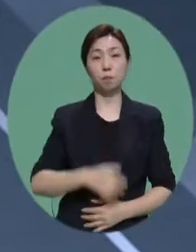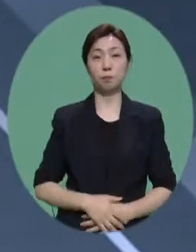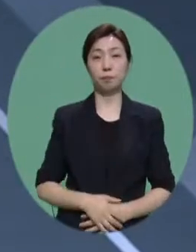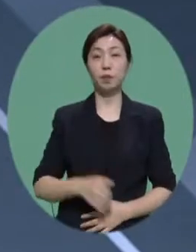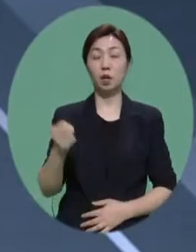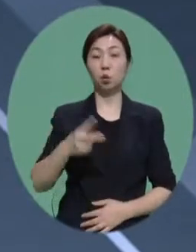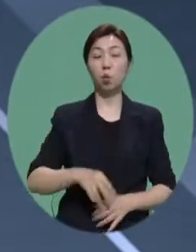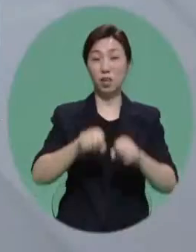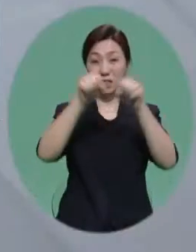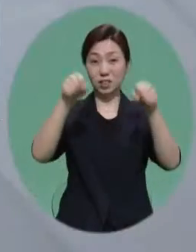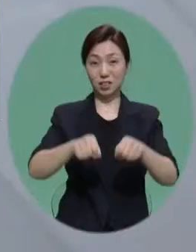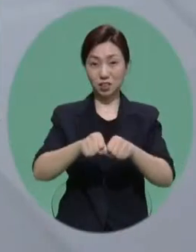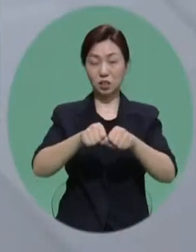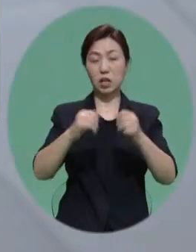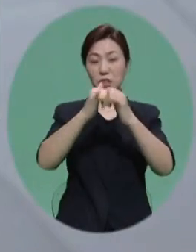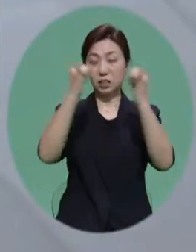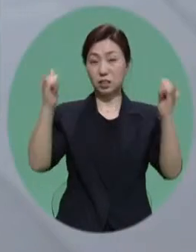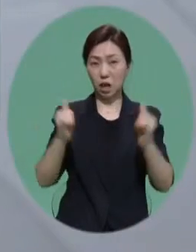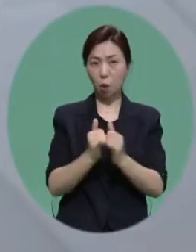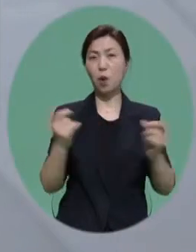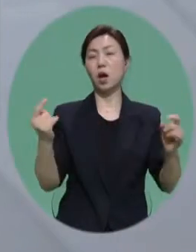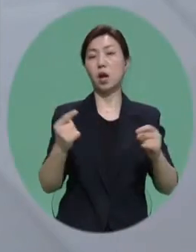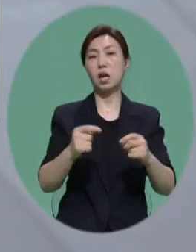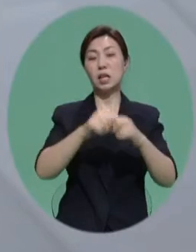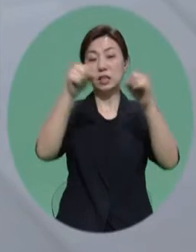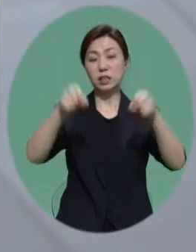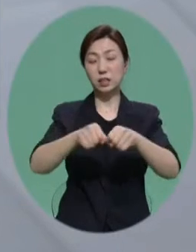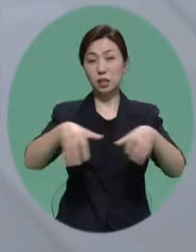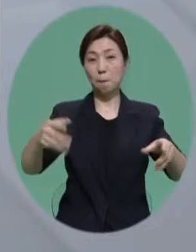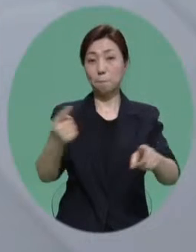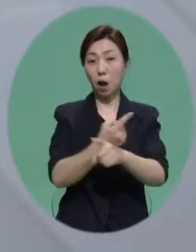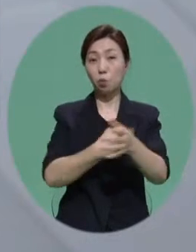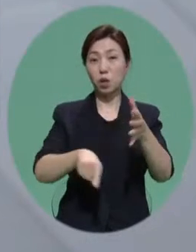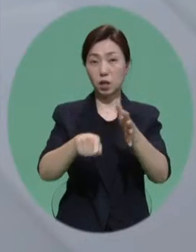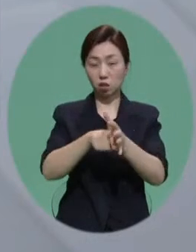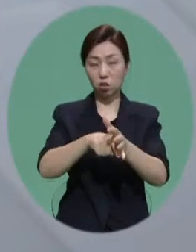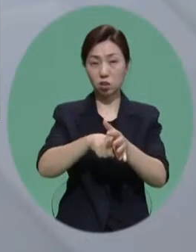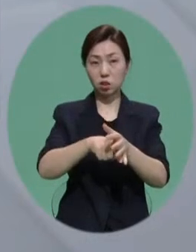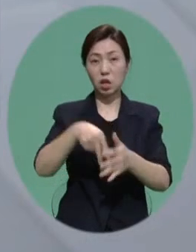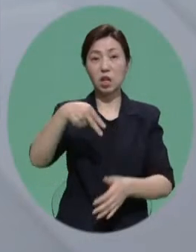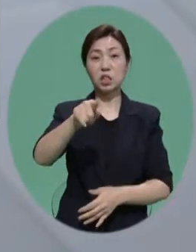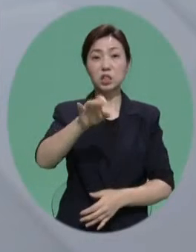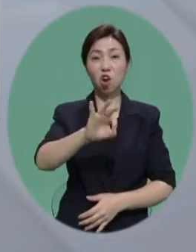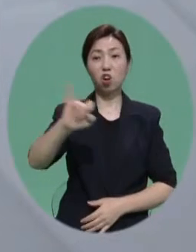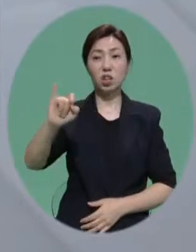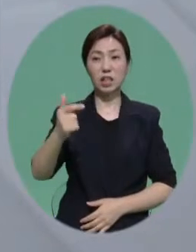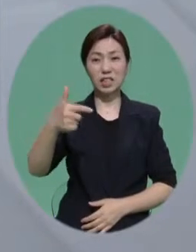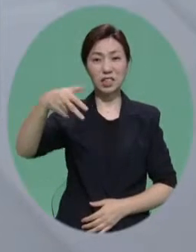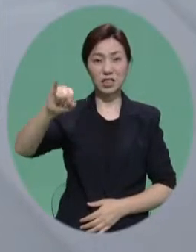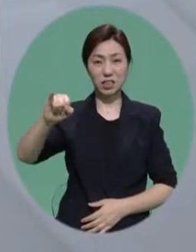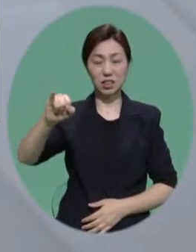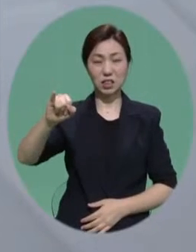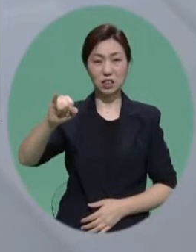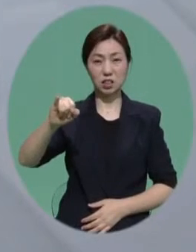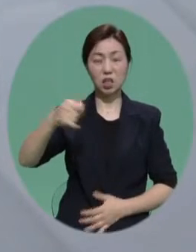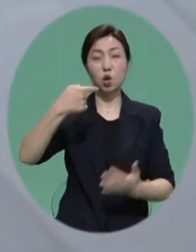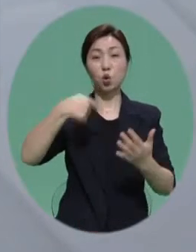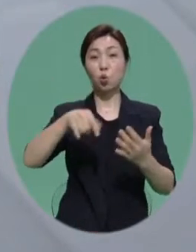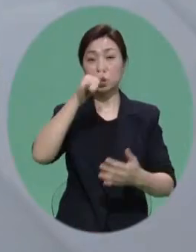제도 중의 하나가 성인지 예산제도 입니다 그런데 후문이 이렇게 말씀 하셨던 거 아세요